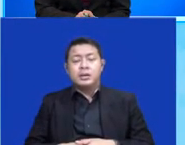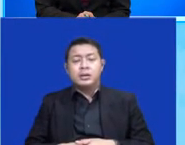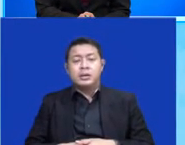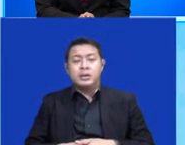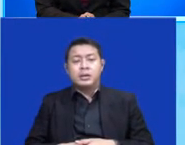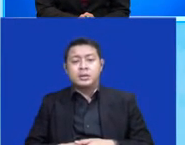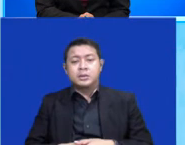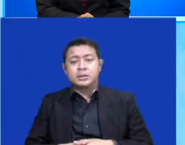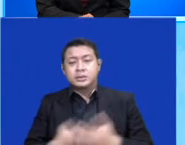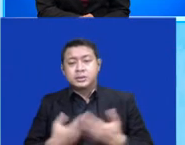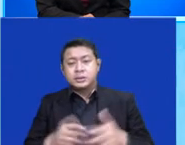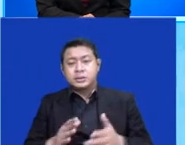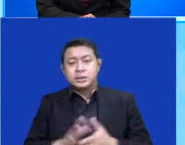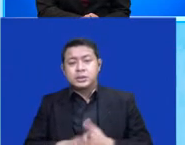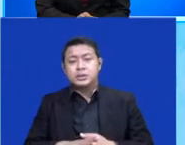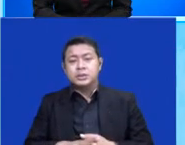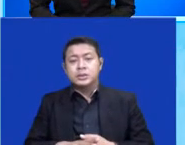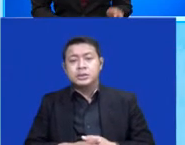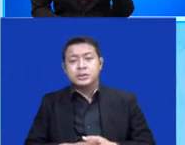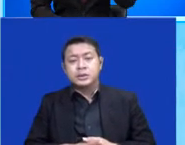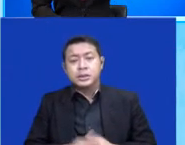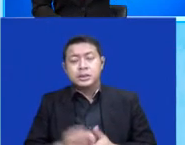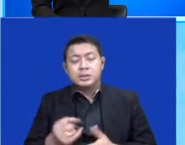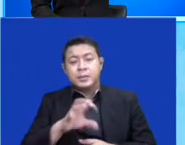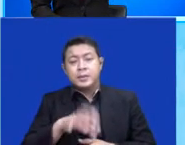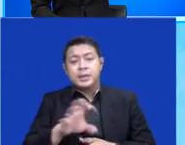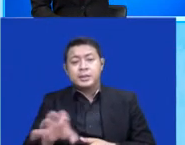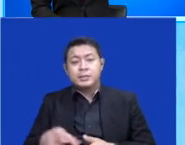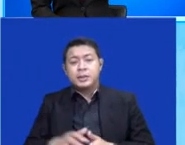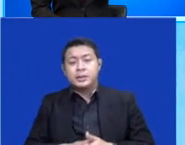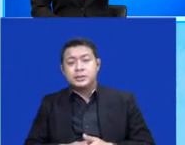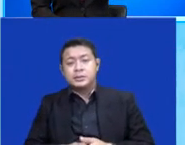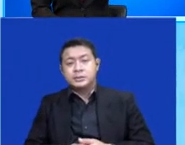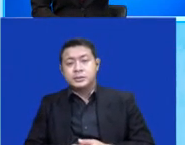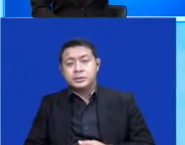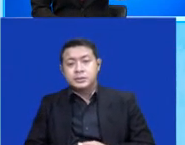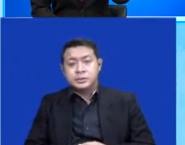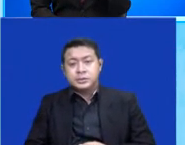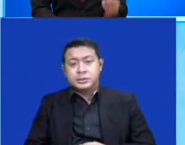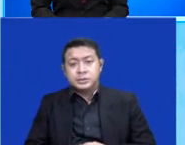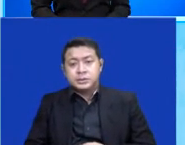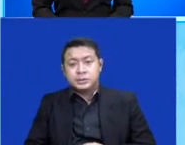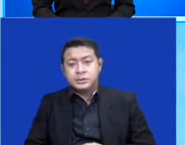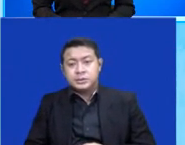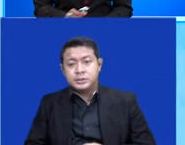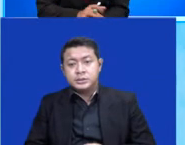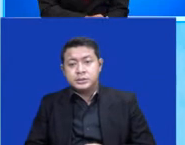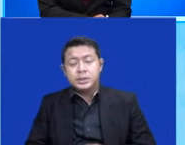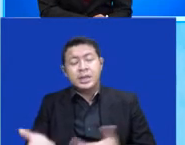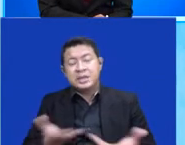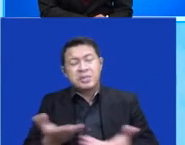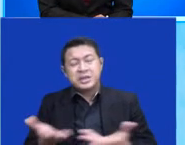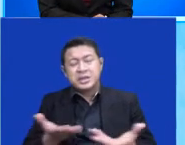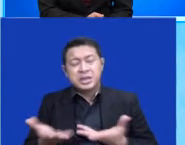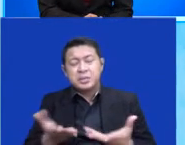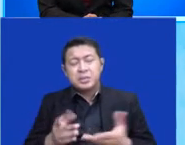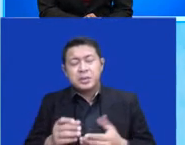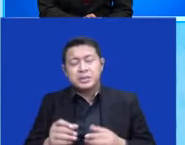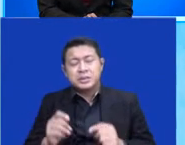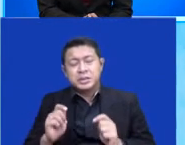Kemudian juga memang di beberapa tempat ini masih ya apa namanya kebiasaan-kebiasaan ini masih berat untuk